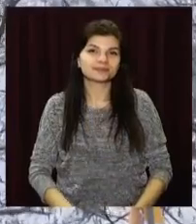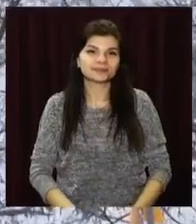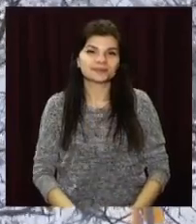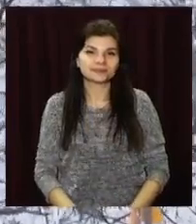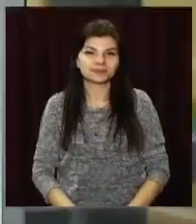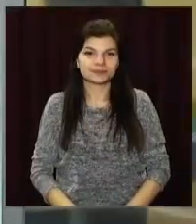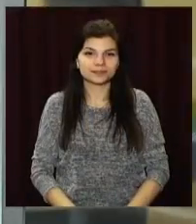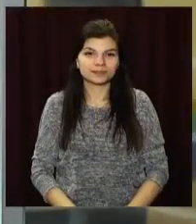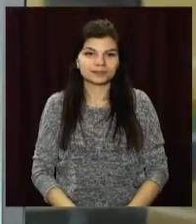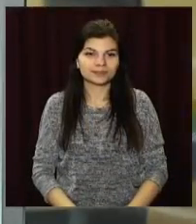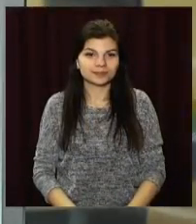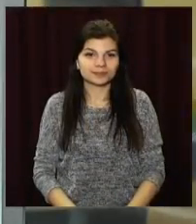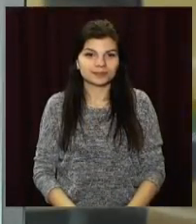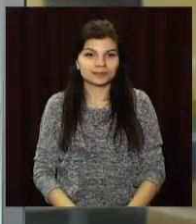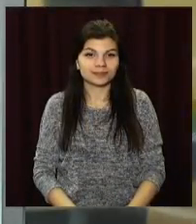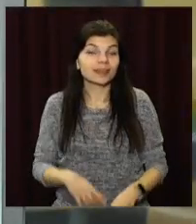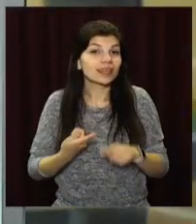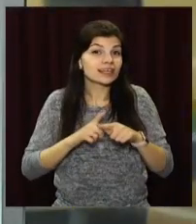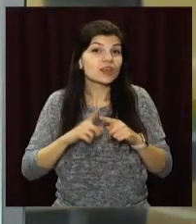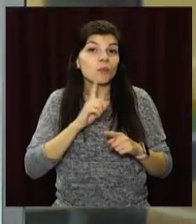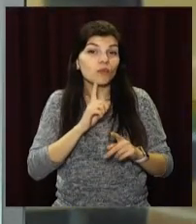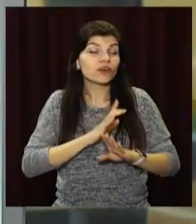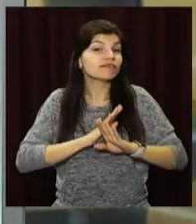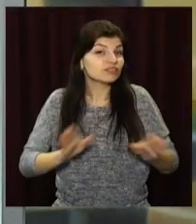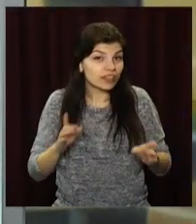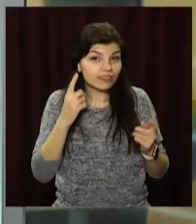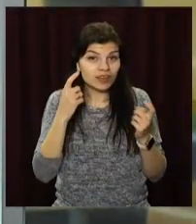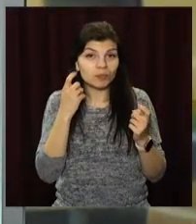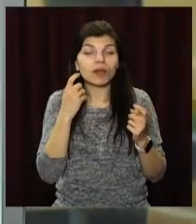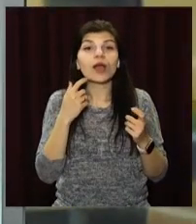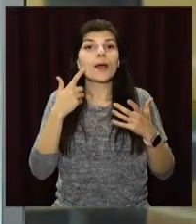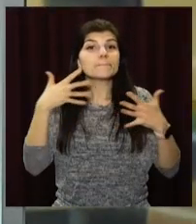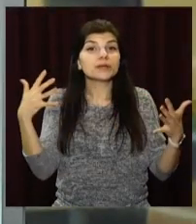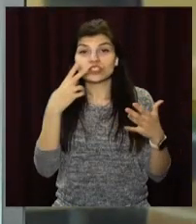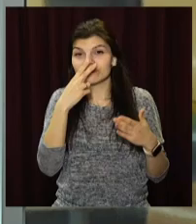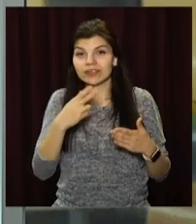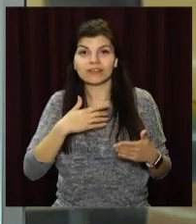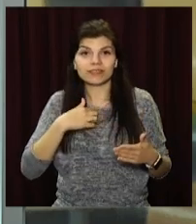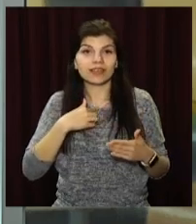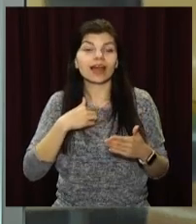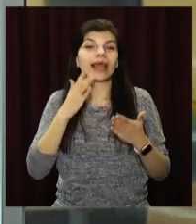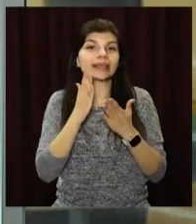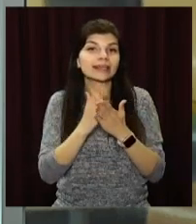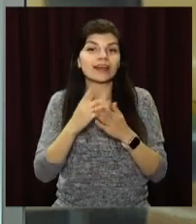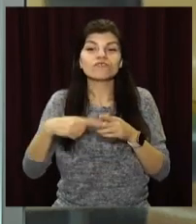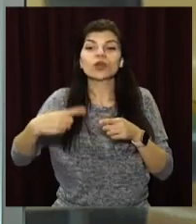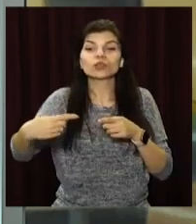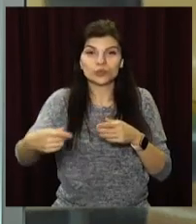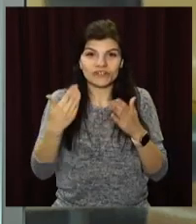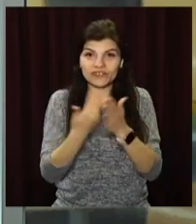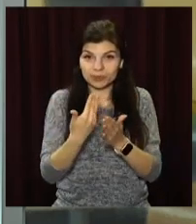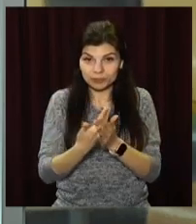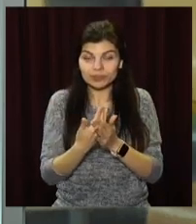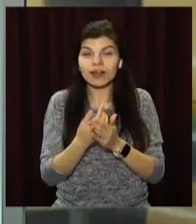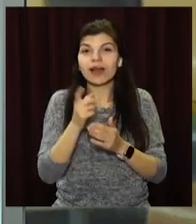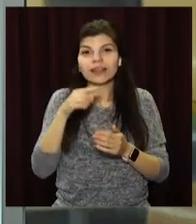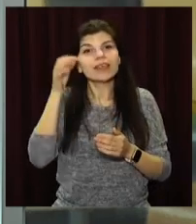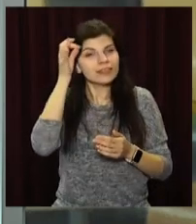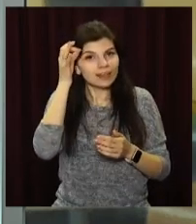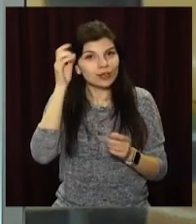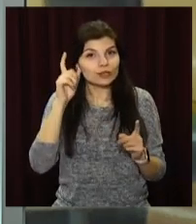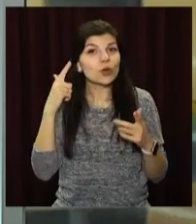«Відкритий». Це поки вся інформація на цю годину. Більше дивіться у наших наступних випусках. Традиційно нагадую, що